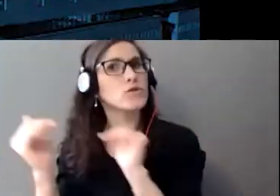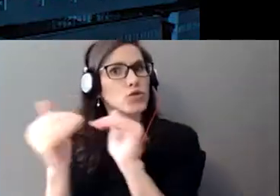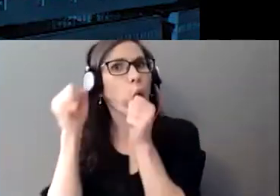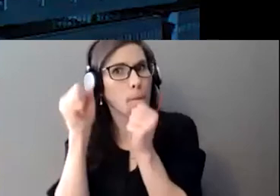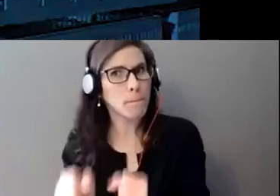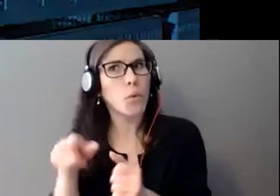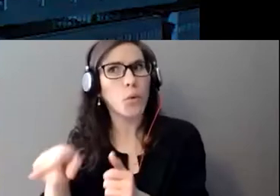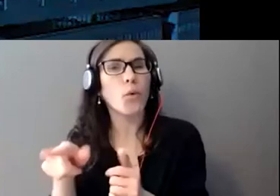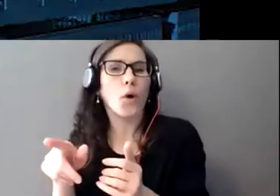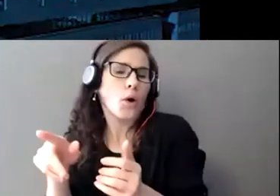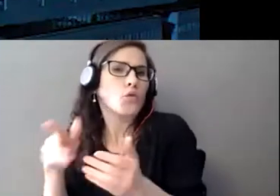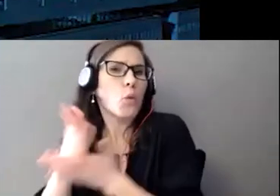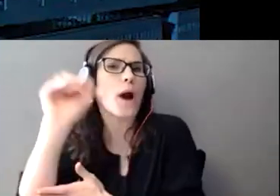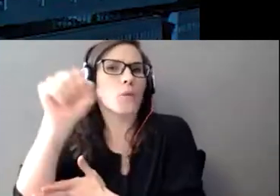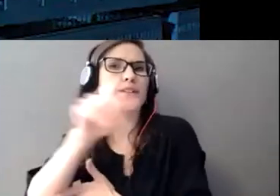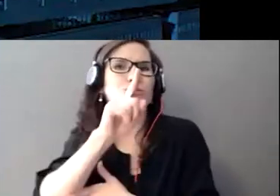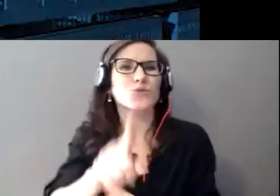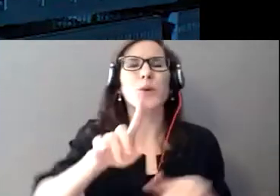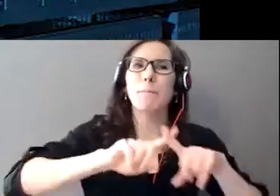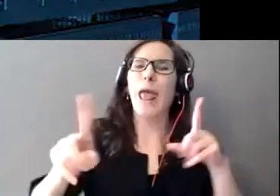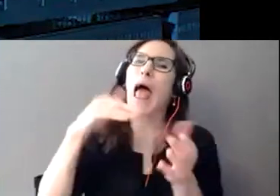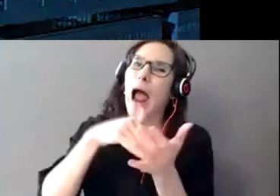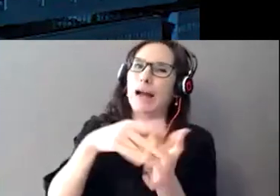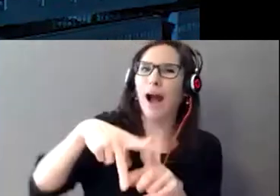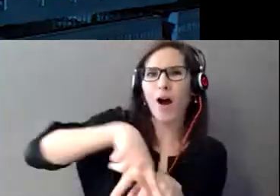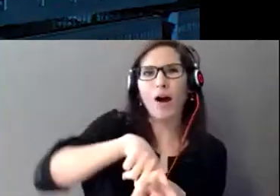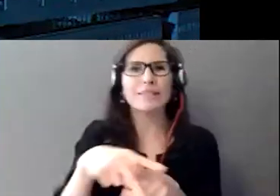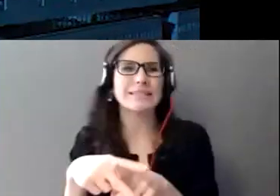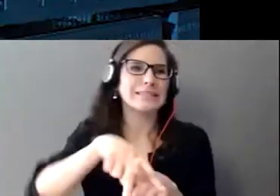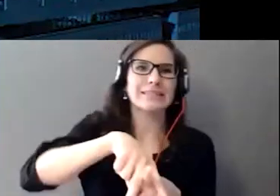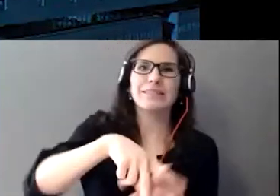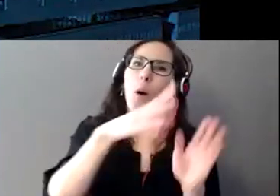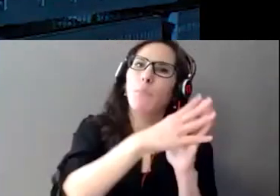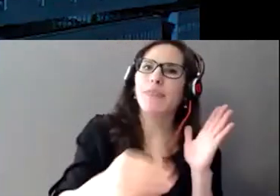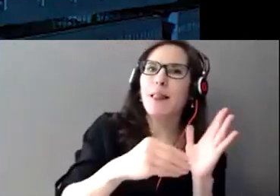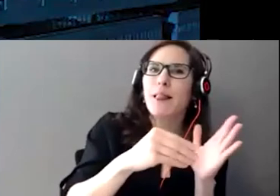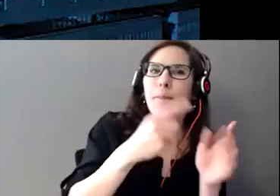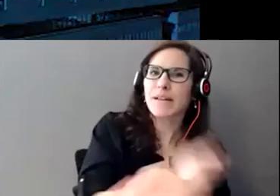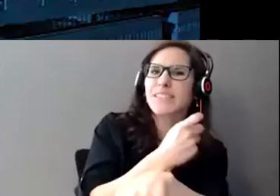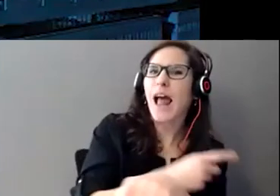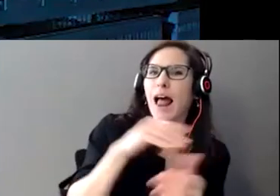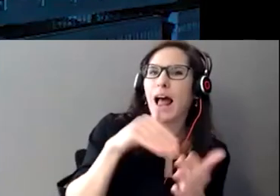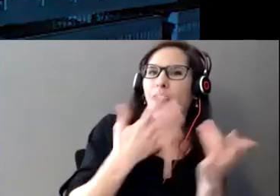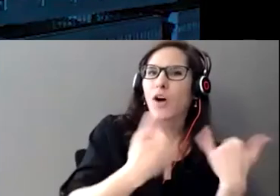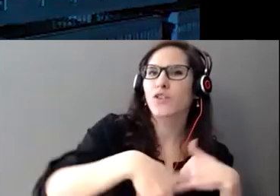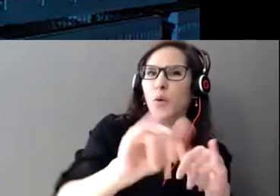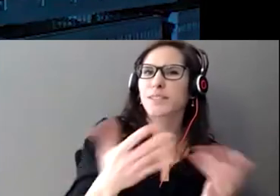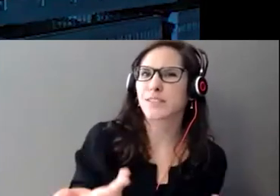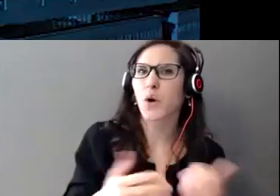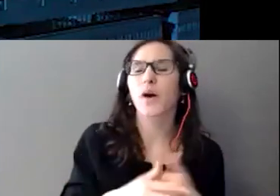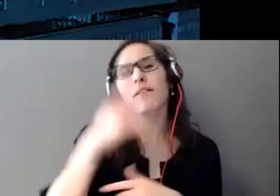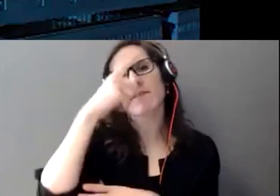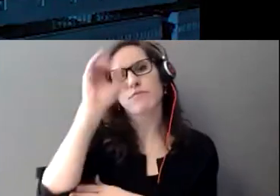médical et un pied dans l'inclusion et des fois on s'étonne de tourner en rond donc pour faire face à ça il faut travailler avec les étudiants